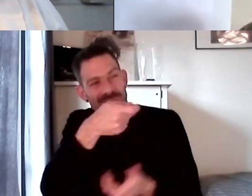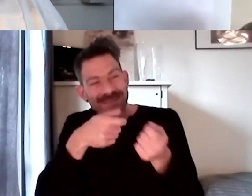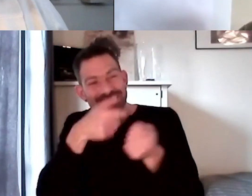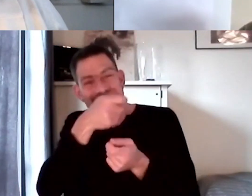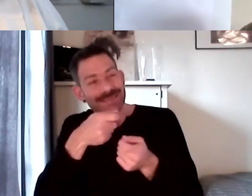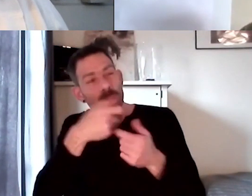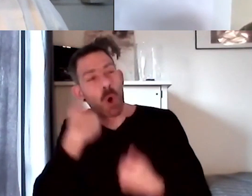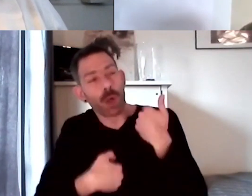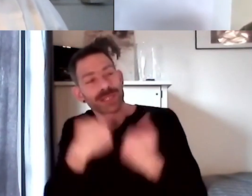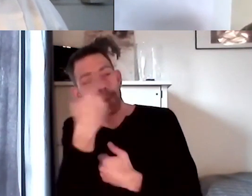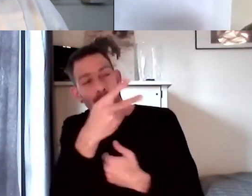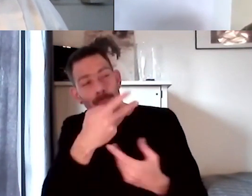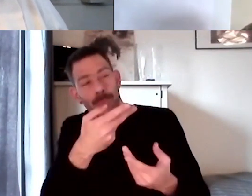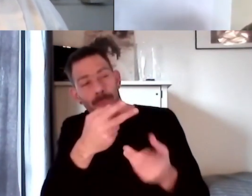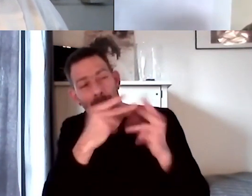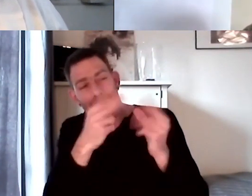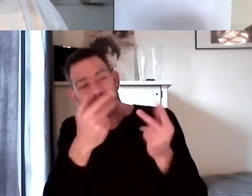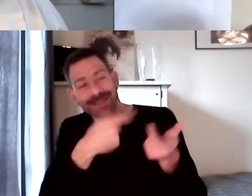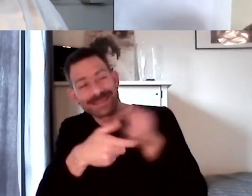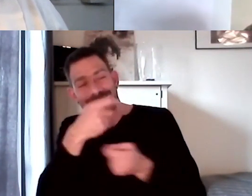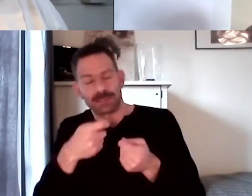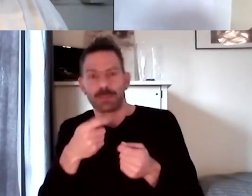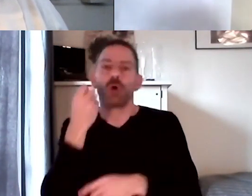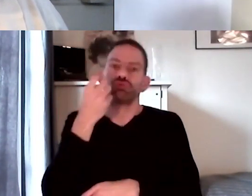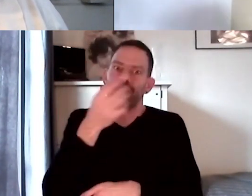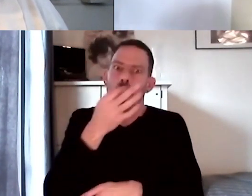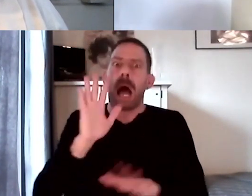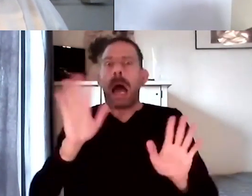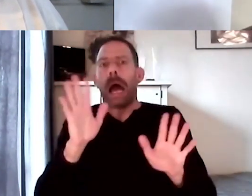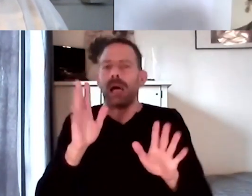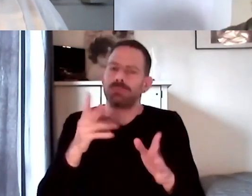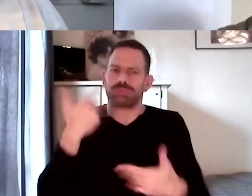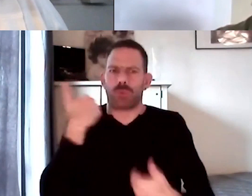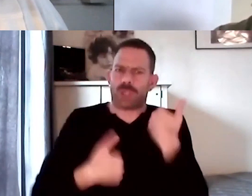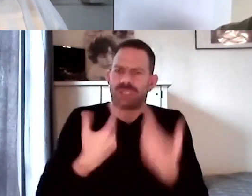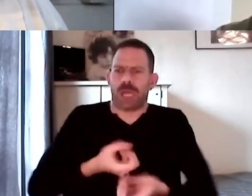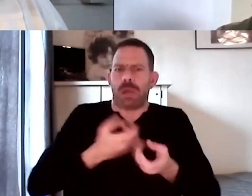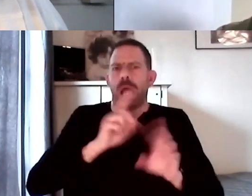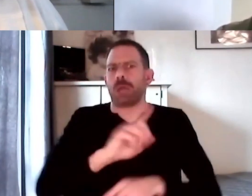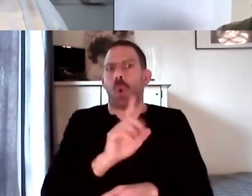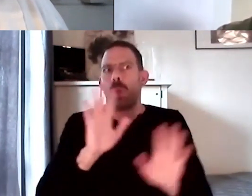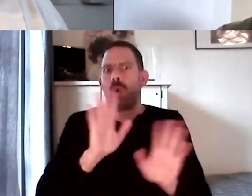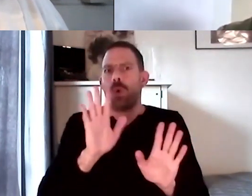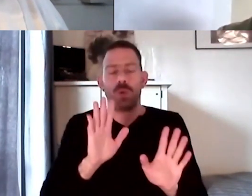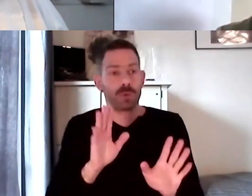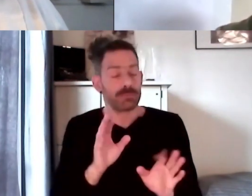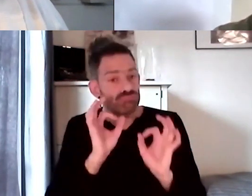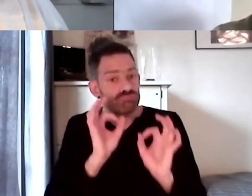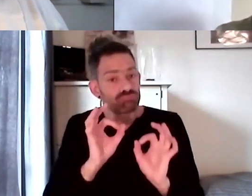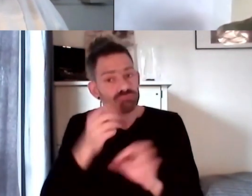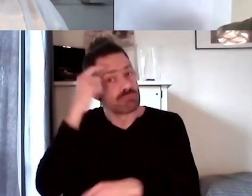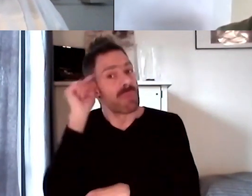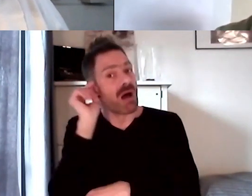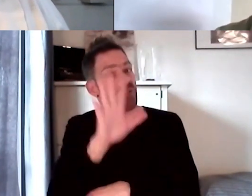Souvent, on nous dit, oh là là, attention, il ne faut pas parler du handicap, etc. Quelle est ta posture, toi, vis-à-vis justement de cette